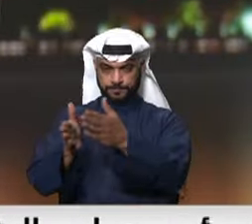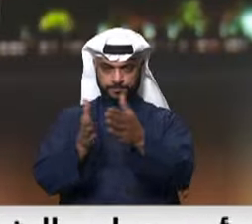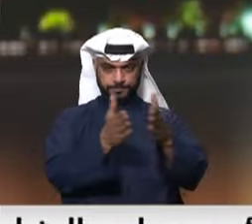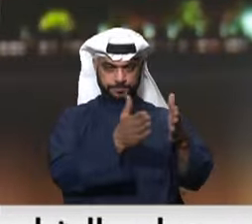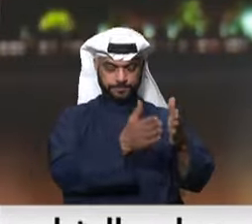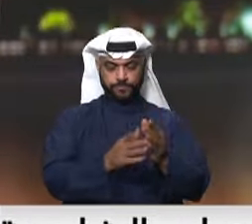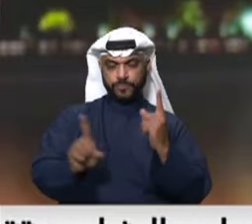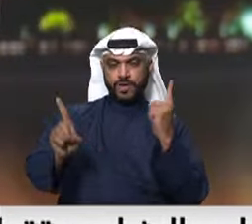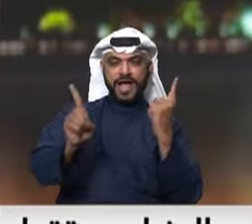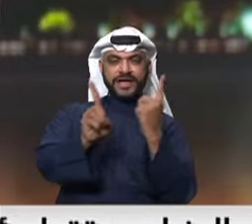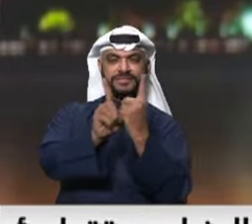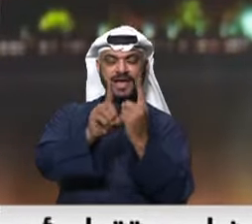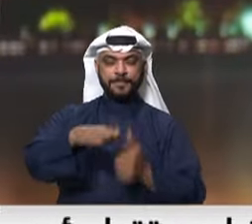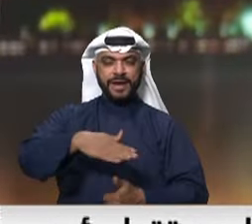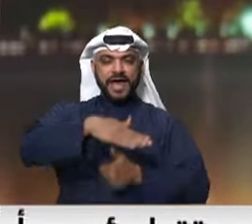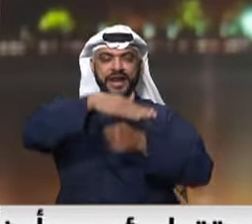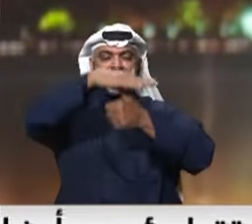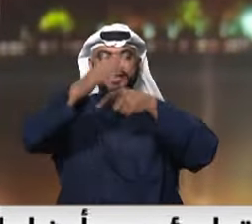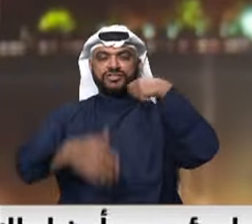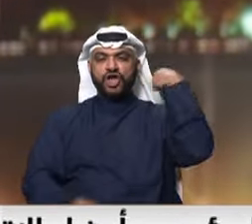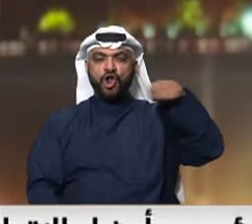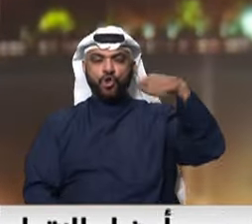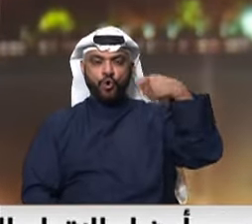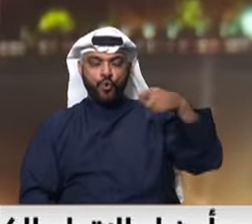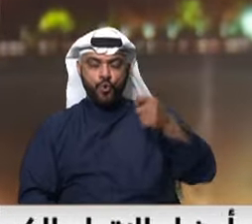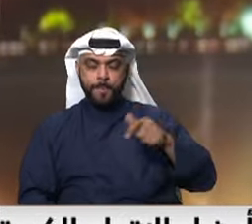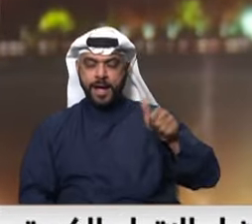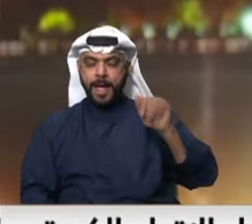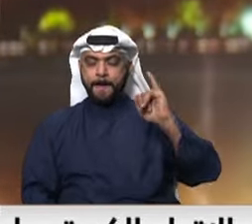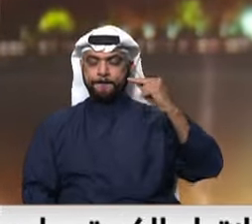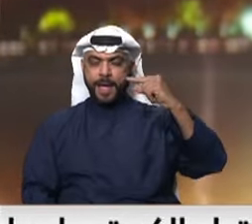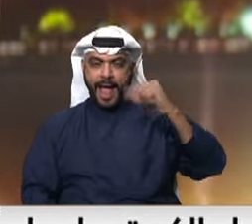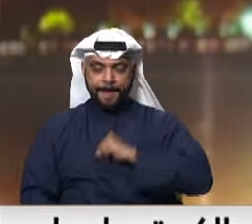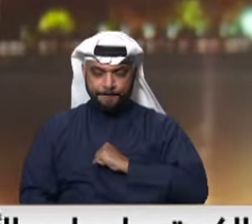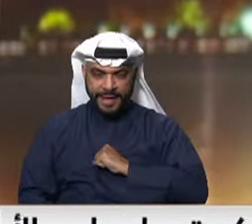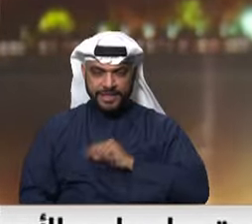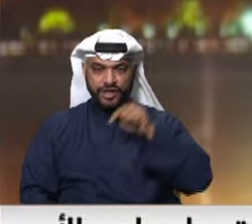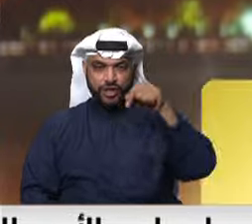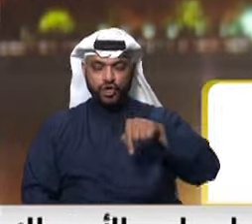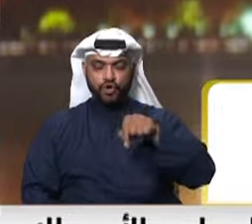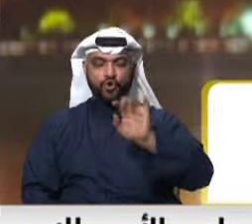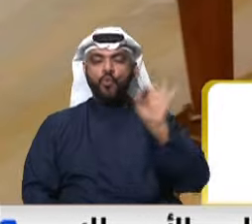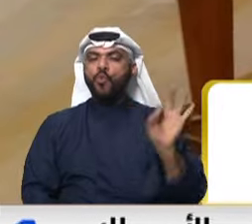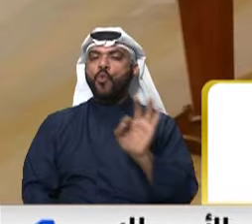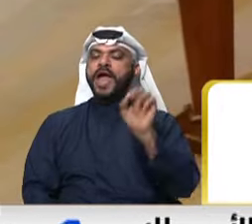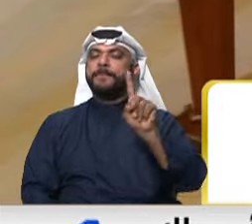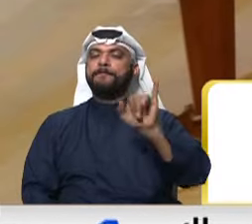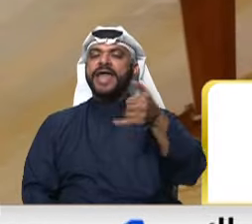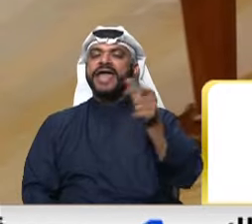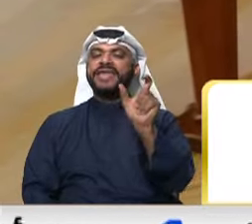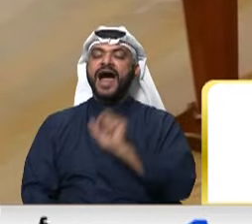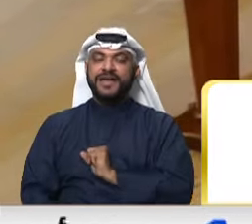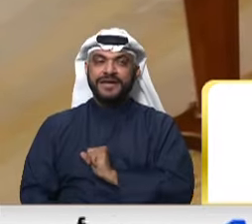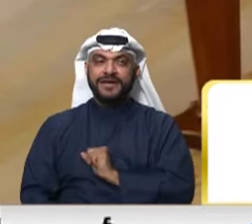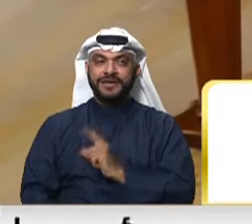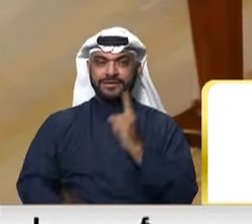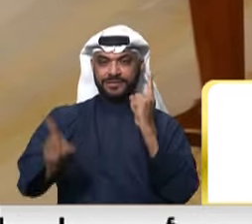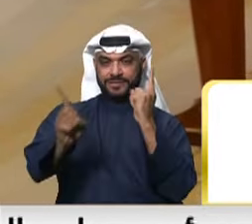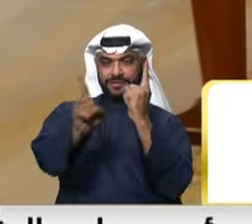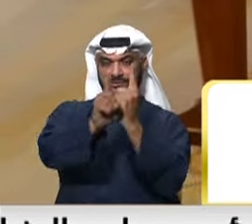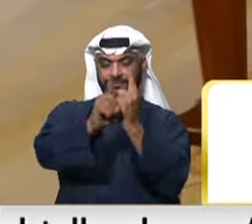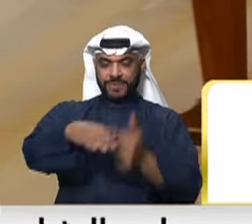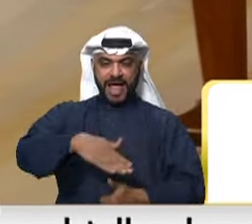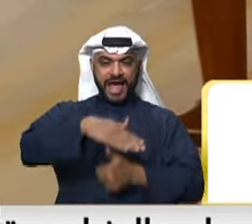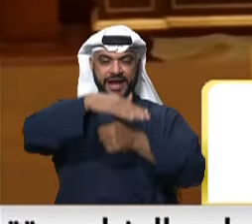استقبل سمو الشيخ الدكتور محمد صباح السالم الصباح رئيس مجلس الوزراء في قصر بيان اليوم كلا على حدى السادة